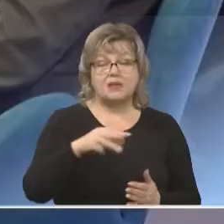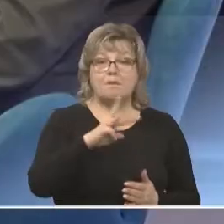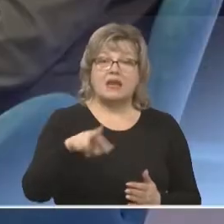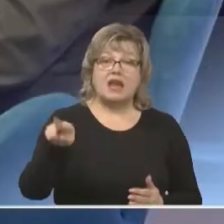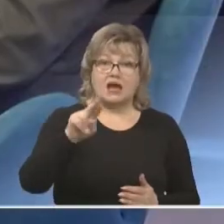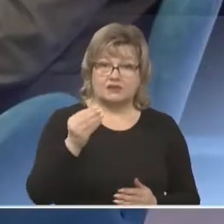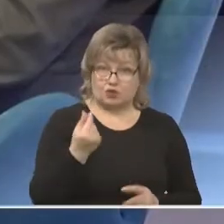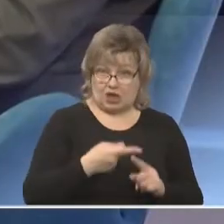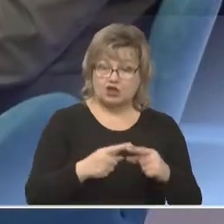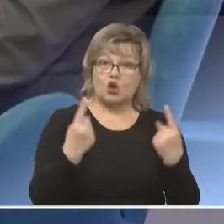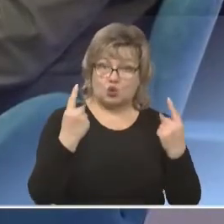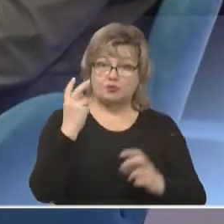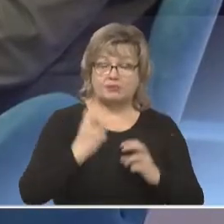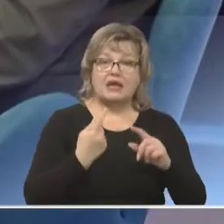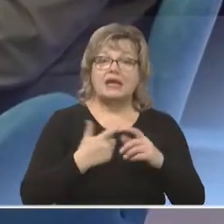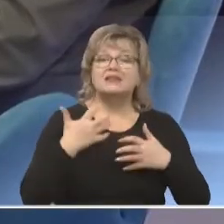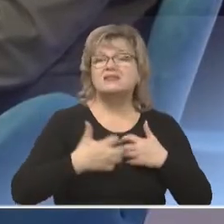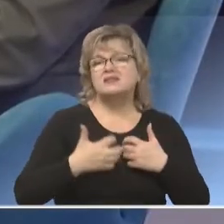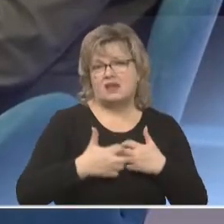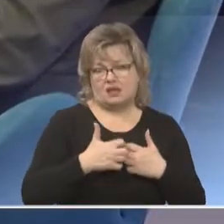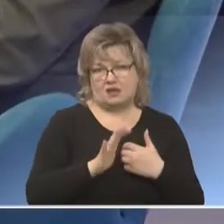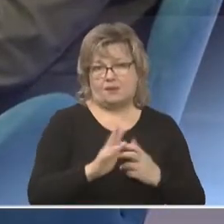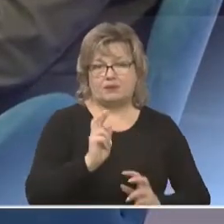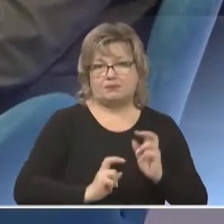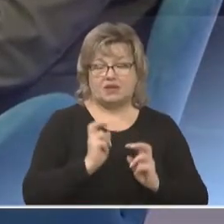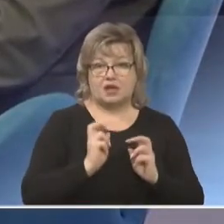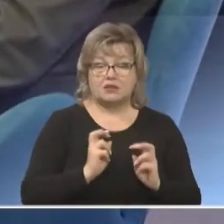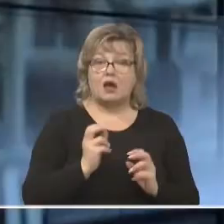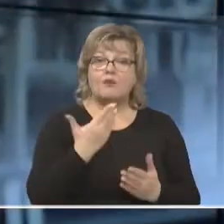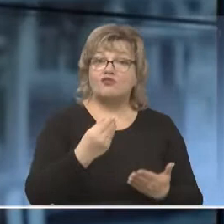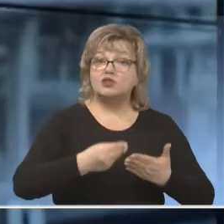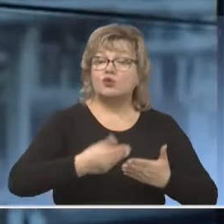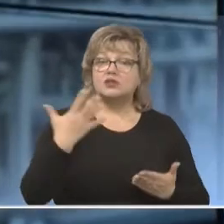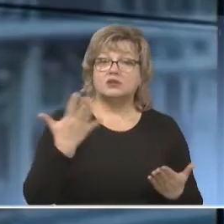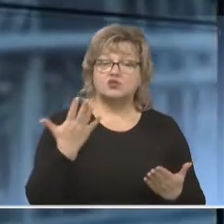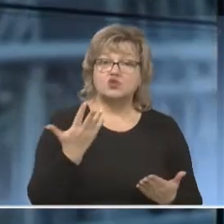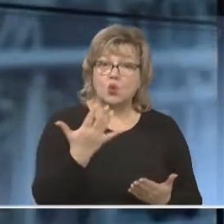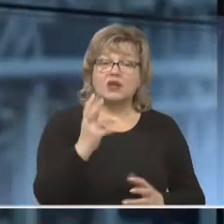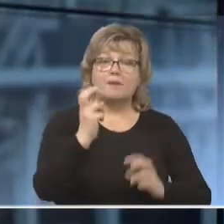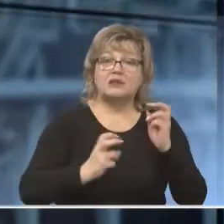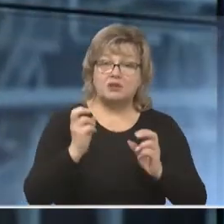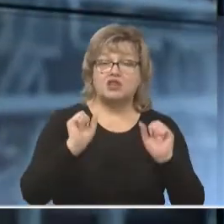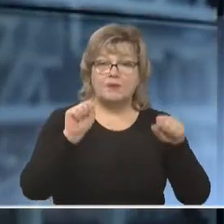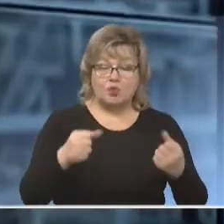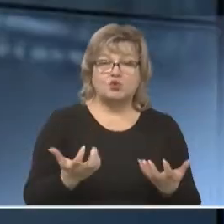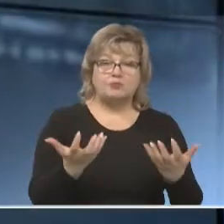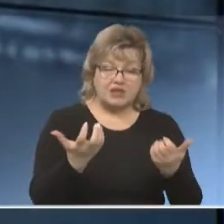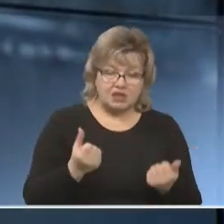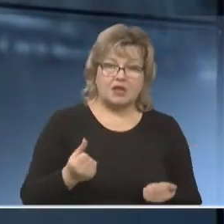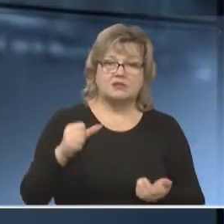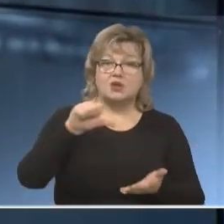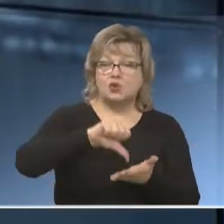это крупные предприятия? Это средние предприятия. Ну, по вашим оценкам, сколько предприятий Ростовской области могут принять участие в